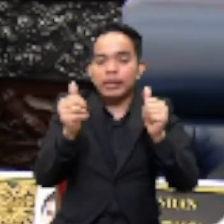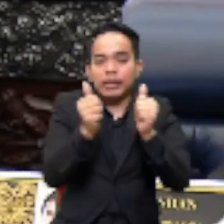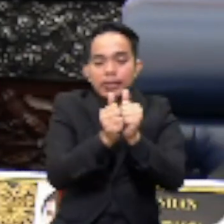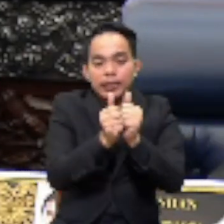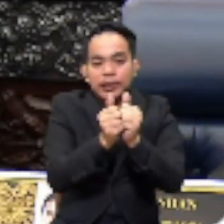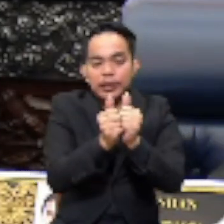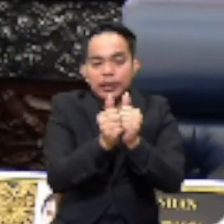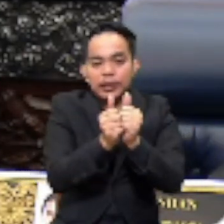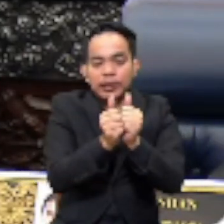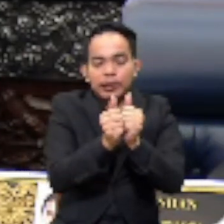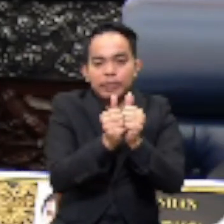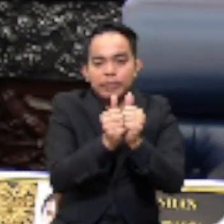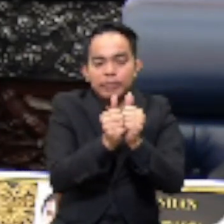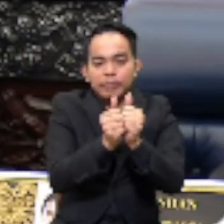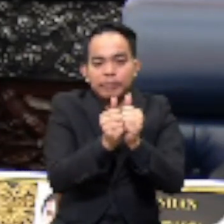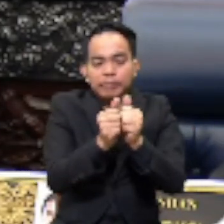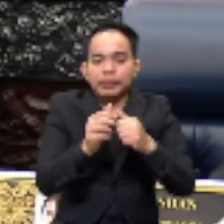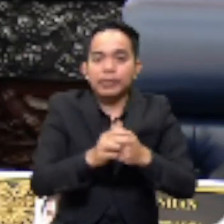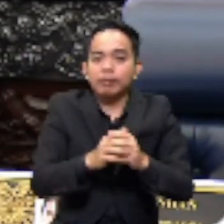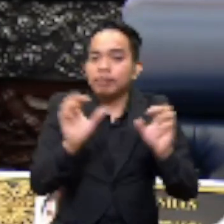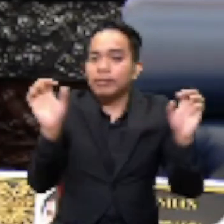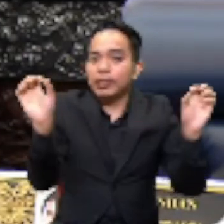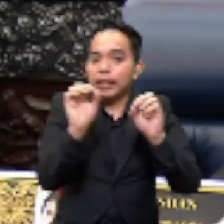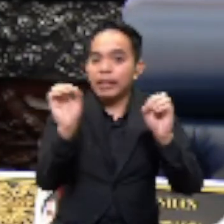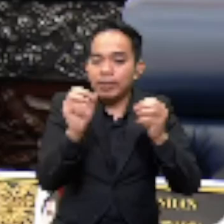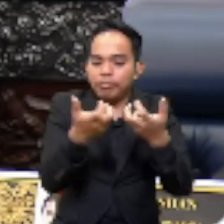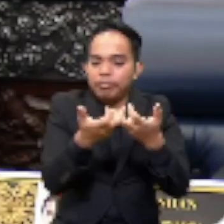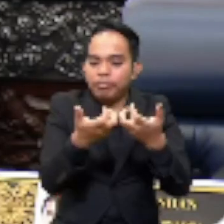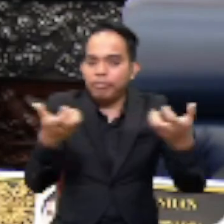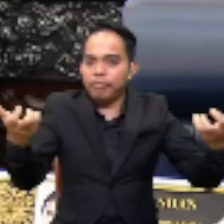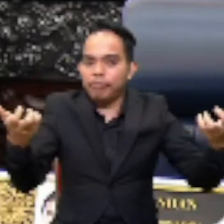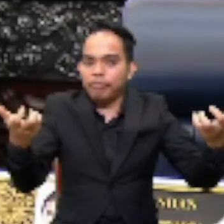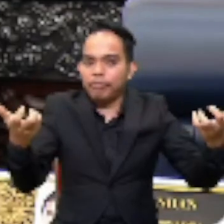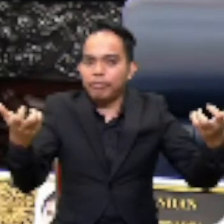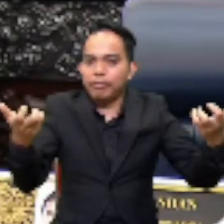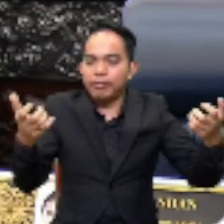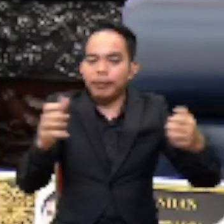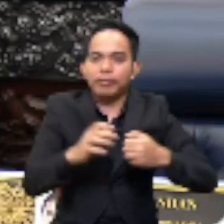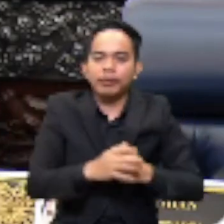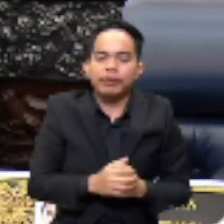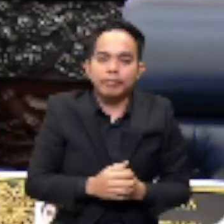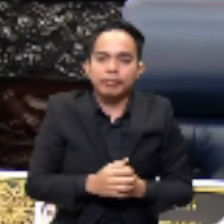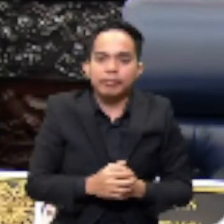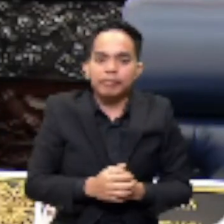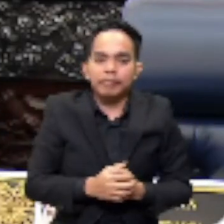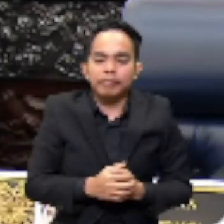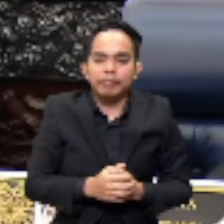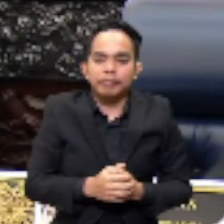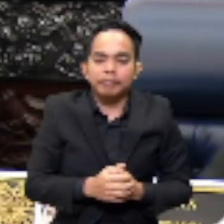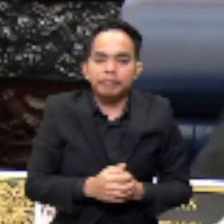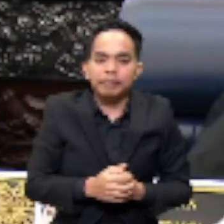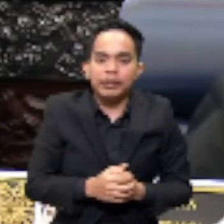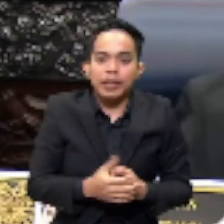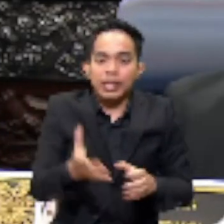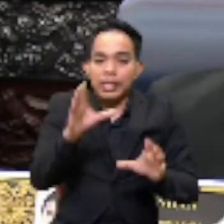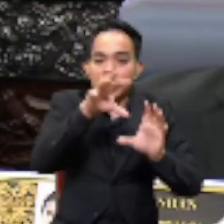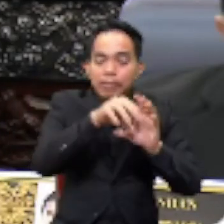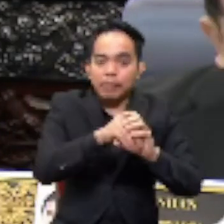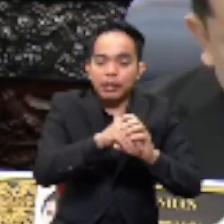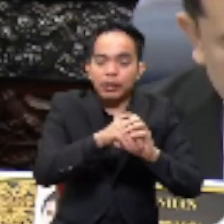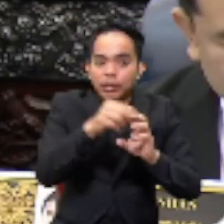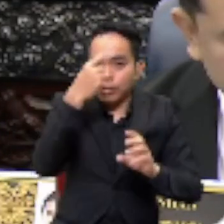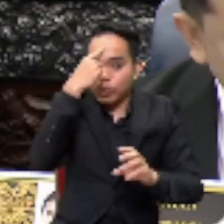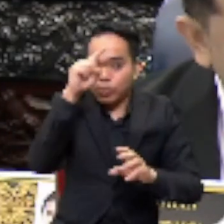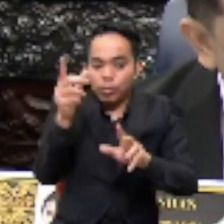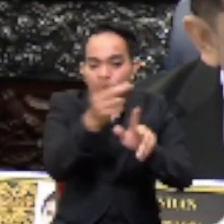dengan izin leave no one behind tiada yang terpnya tiada yangtinggal termasuk dalam